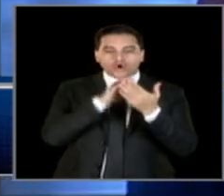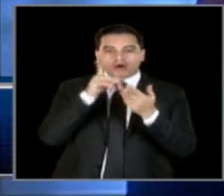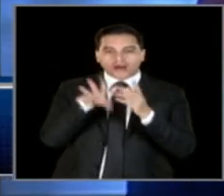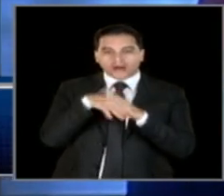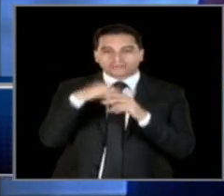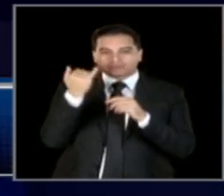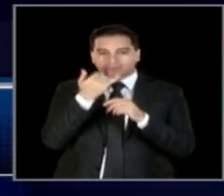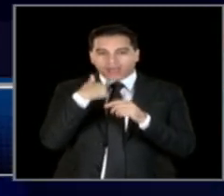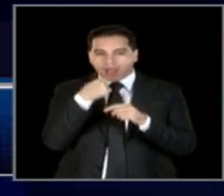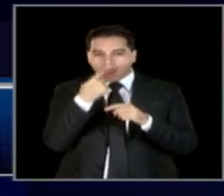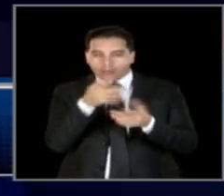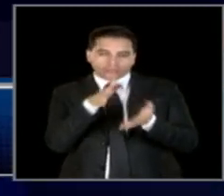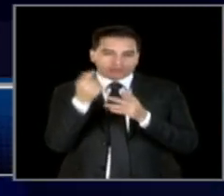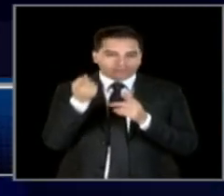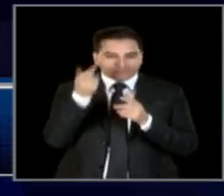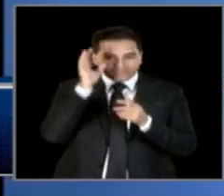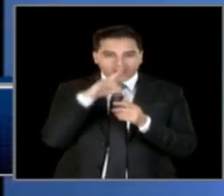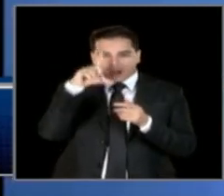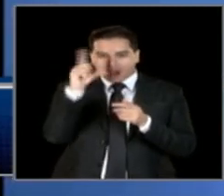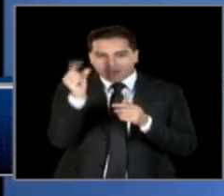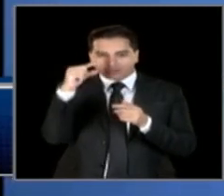أنا هقول لندن. مستنية